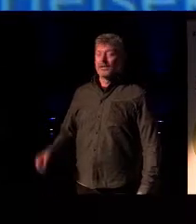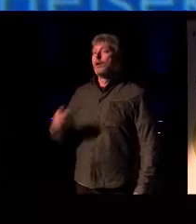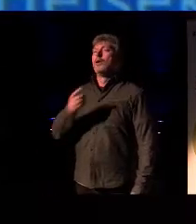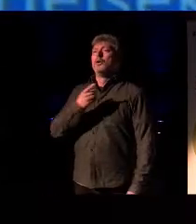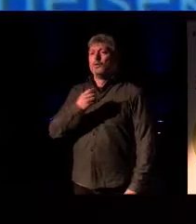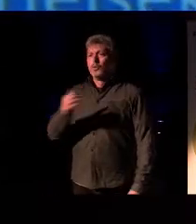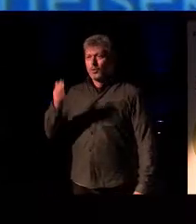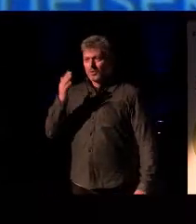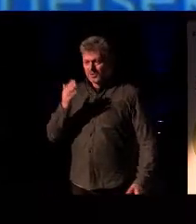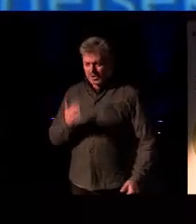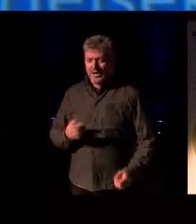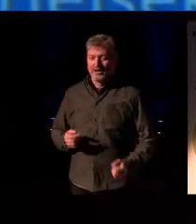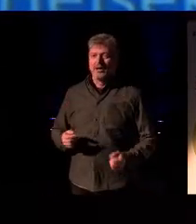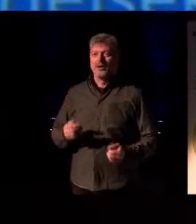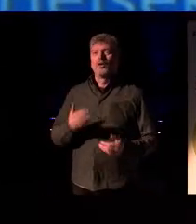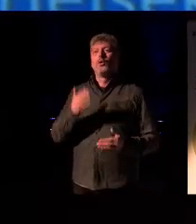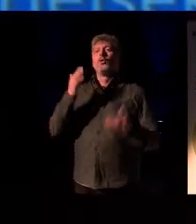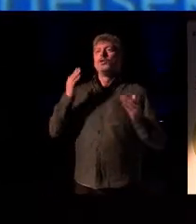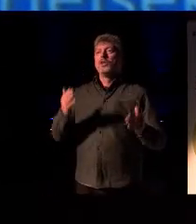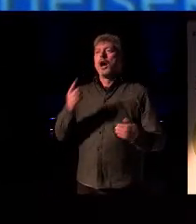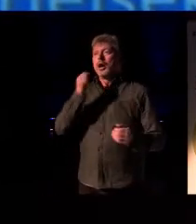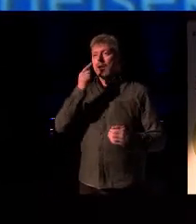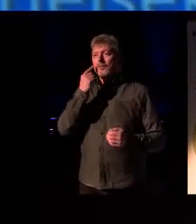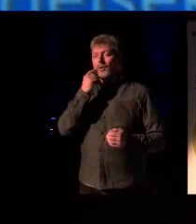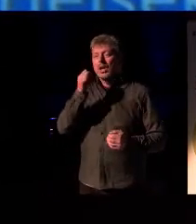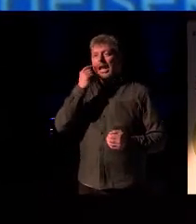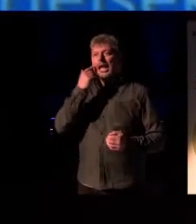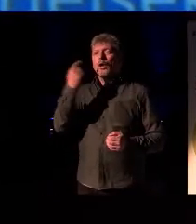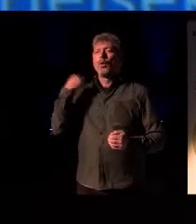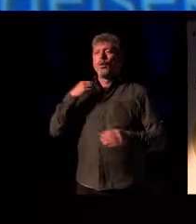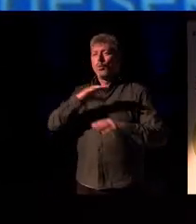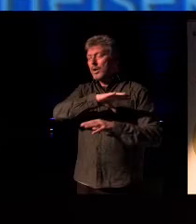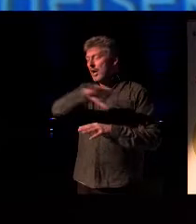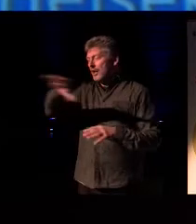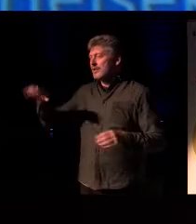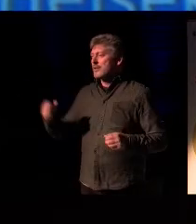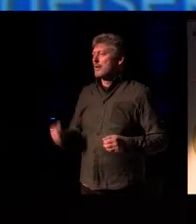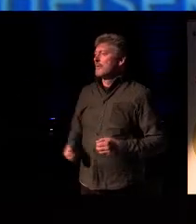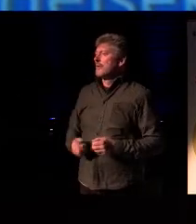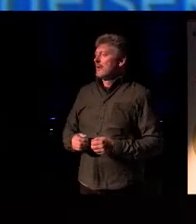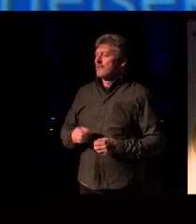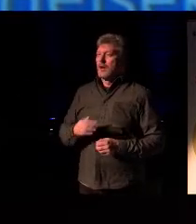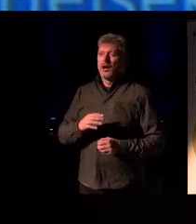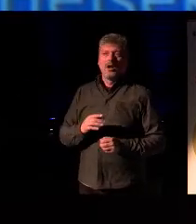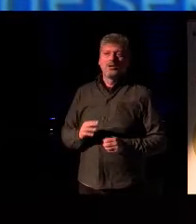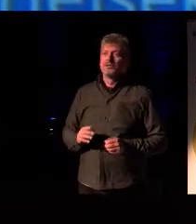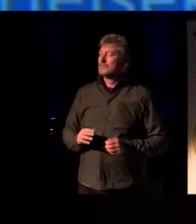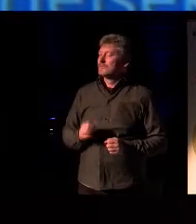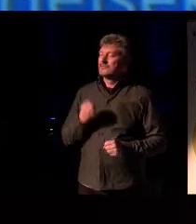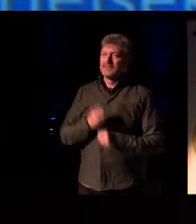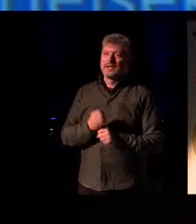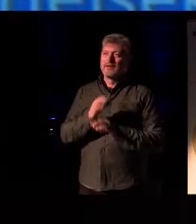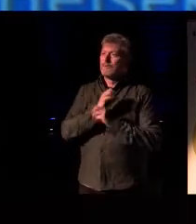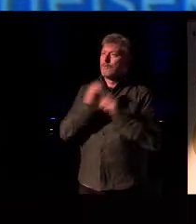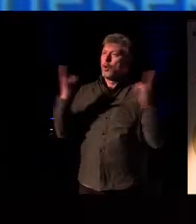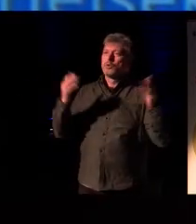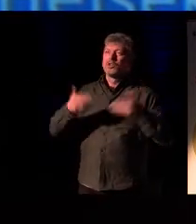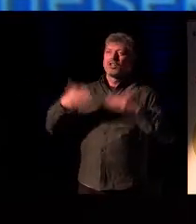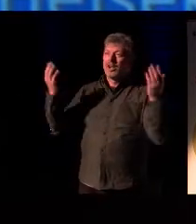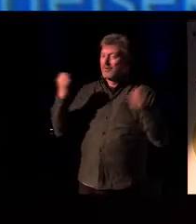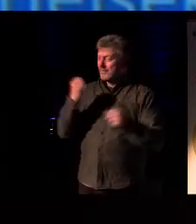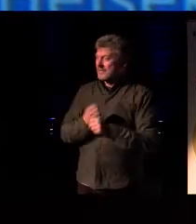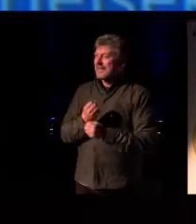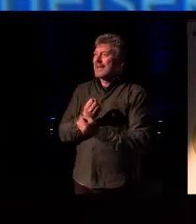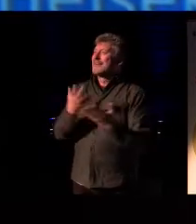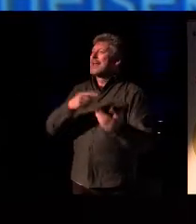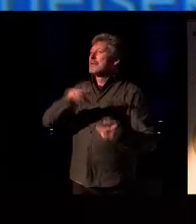Tusen tak og tusen tak for i går alle sammen. Det var en strålende dag, og det gjør sikkert flere enn meg